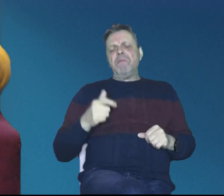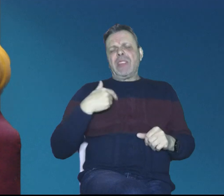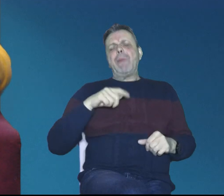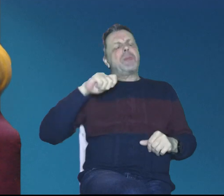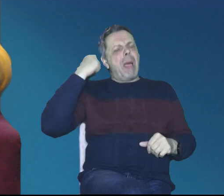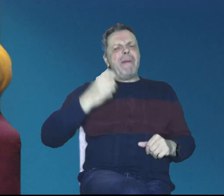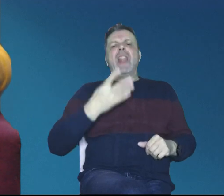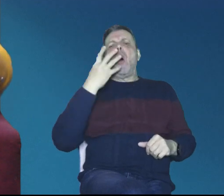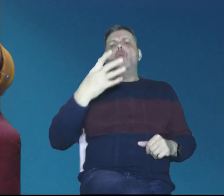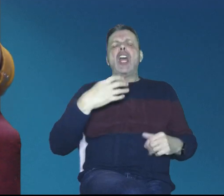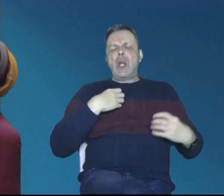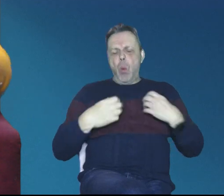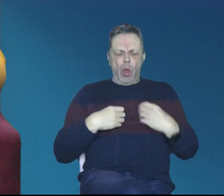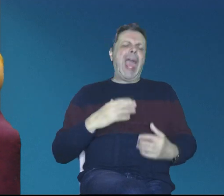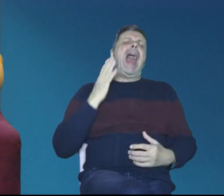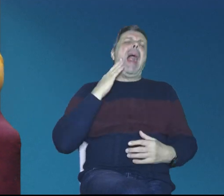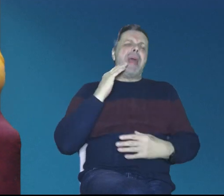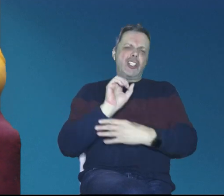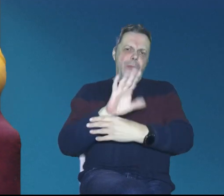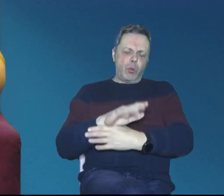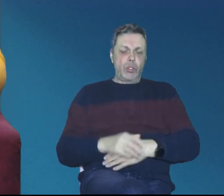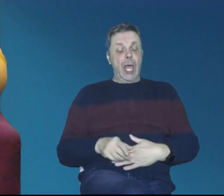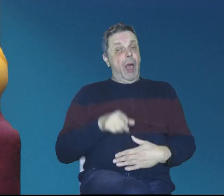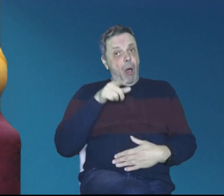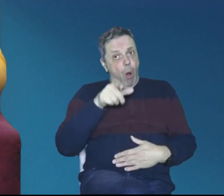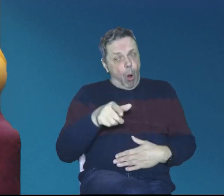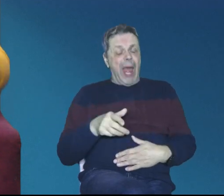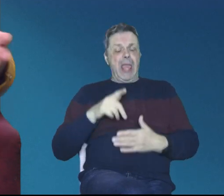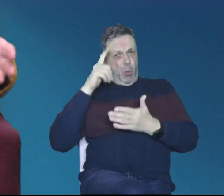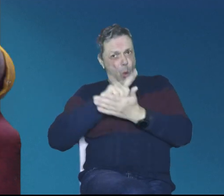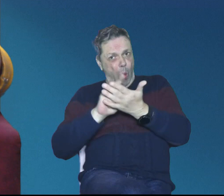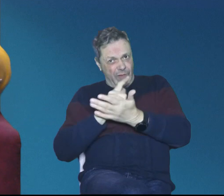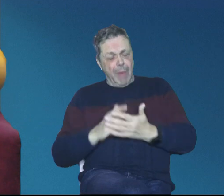jednu od glavne 4 uloge. To je bila američka produkcija i gospođa